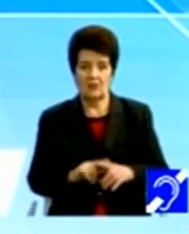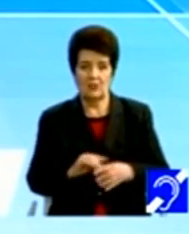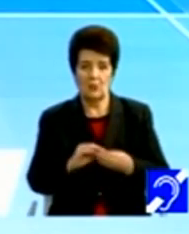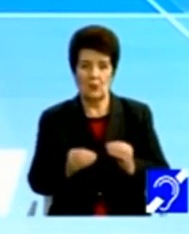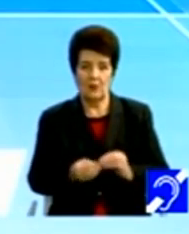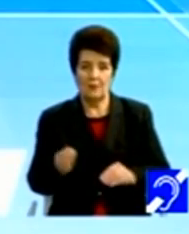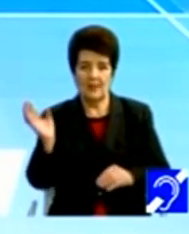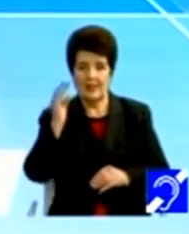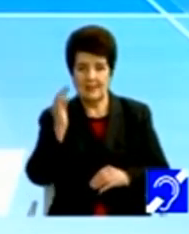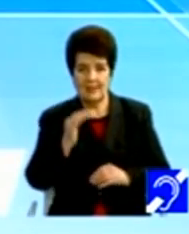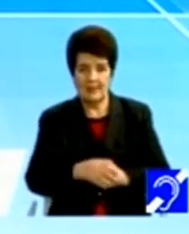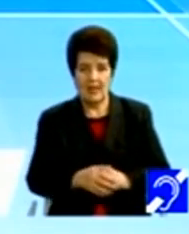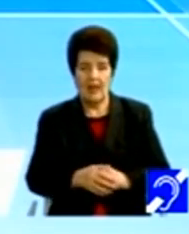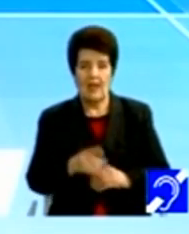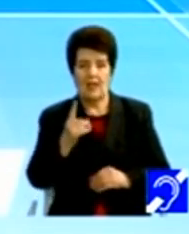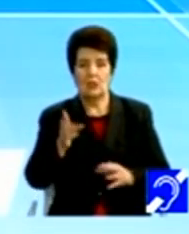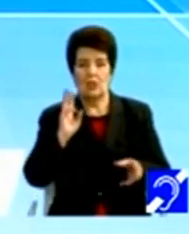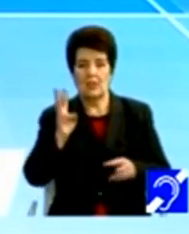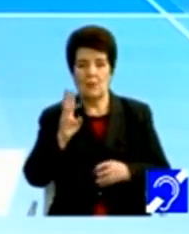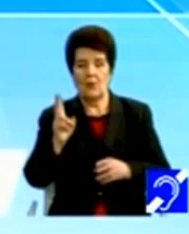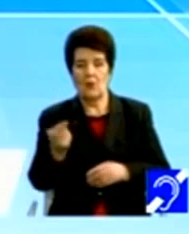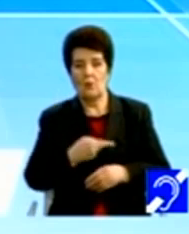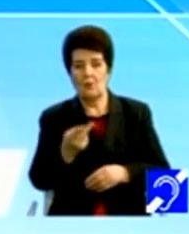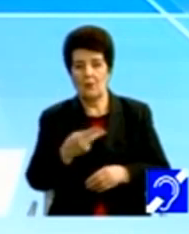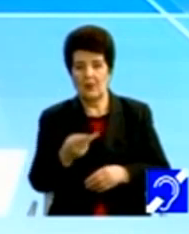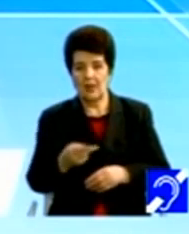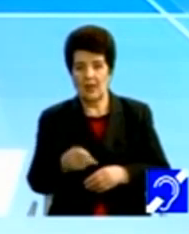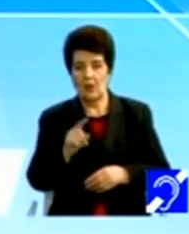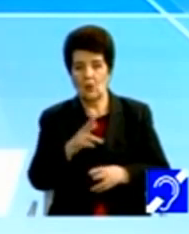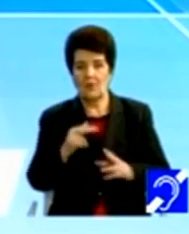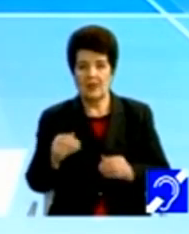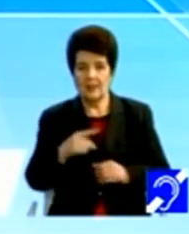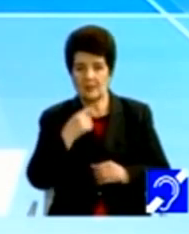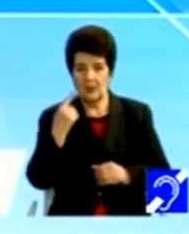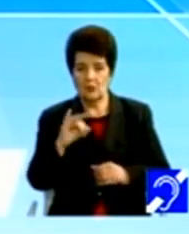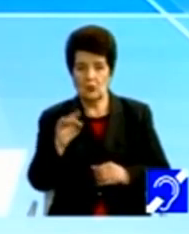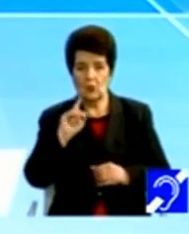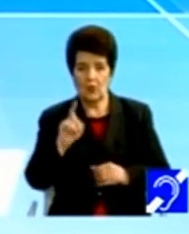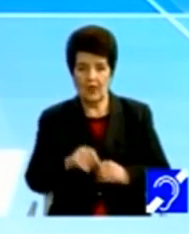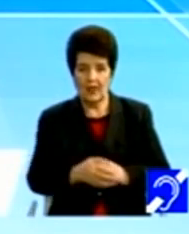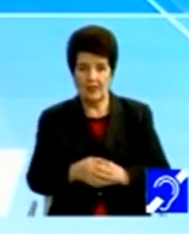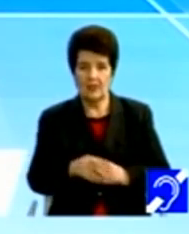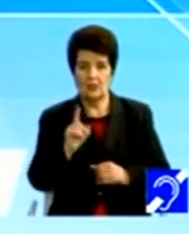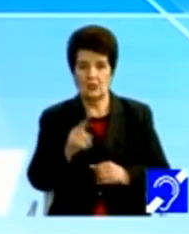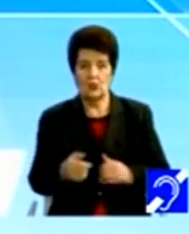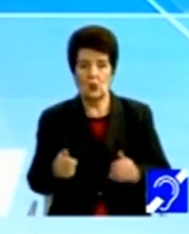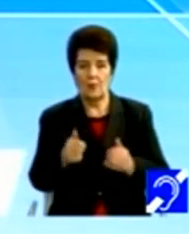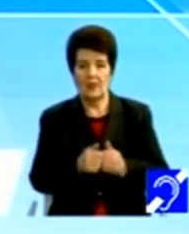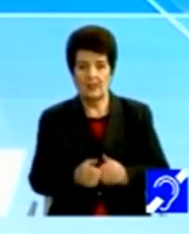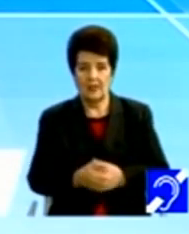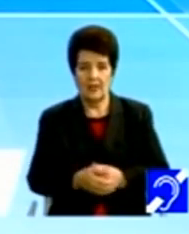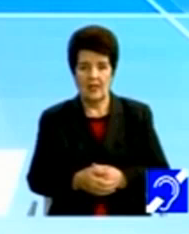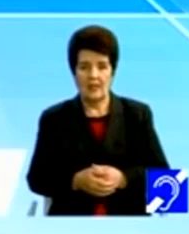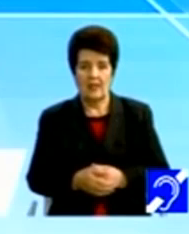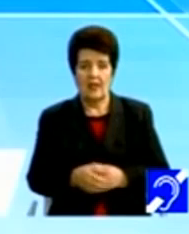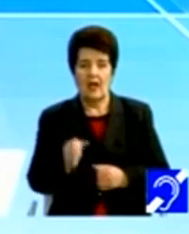probleme transnistrene într-o diplomație bilaterală cu Federația Rusă și cu Ucraina și evident cu partenerii